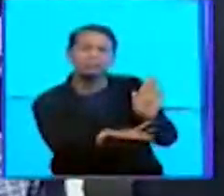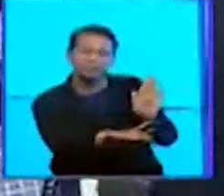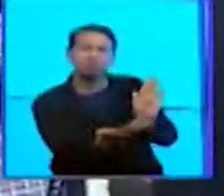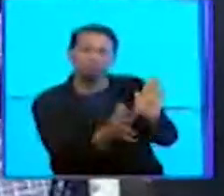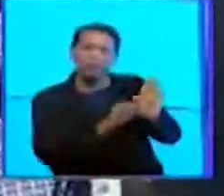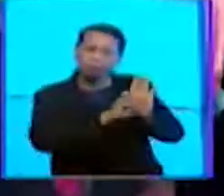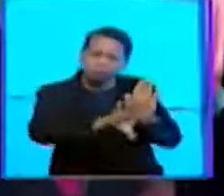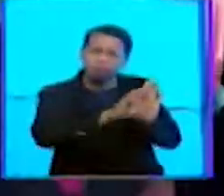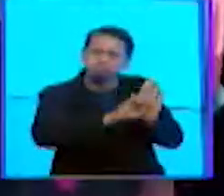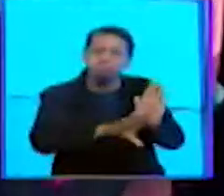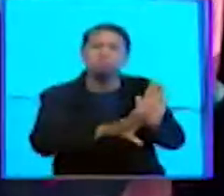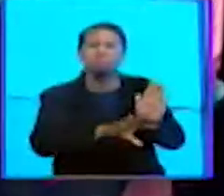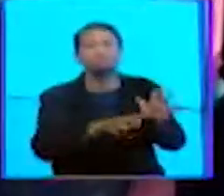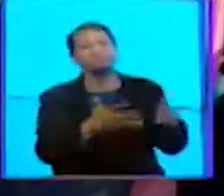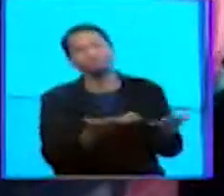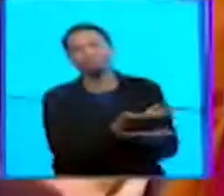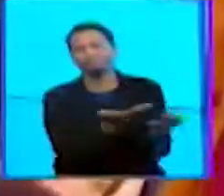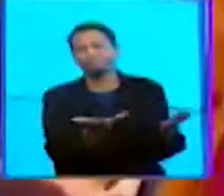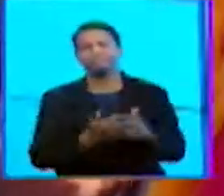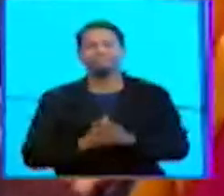nineteen dari Garut Jawa Barat II Solihin lapor